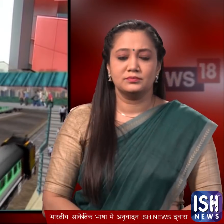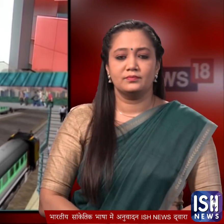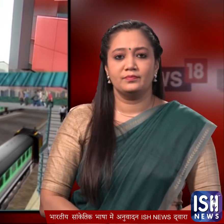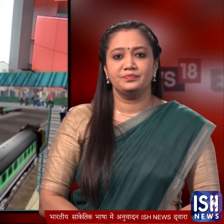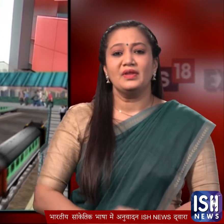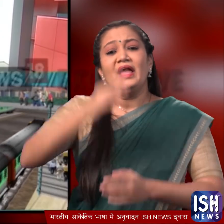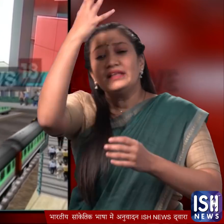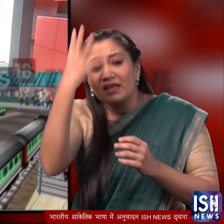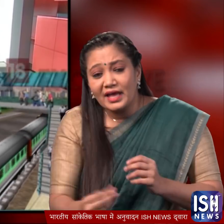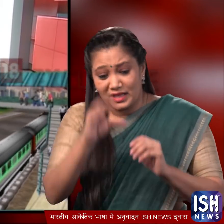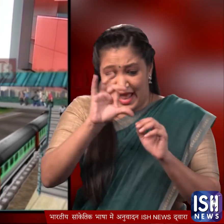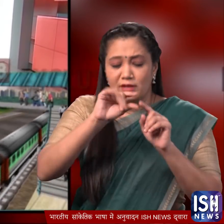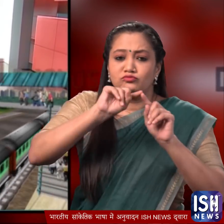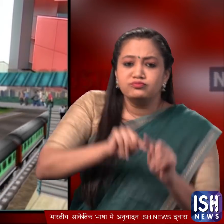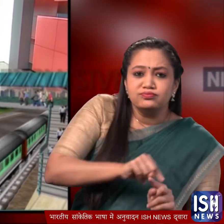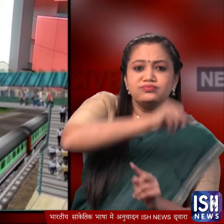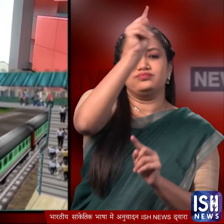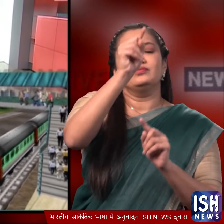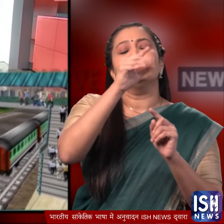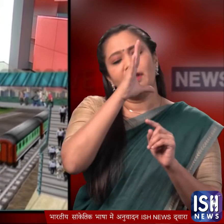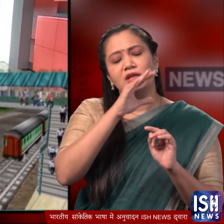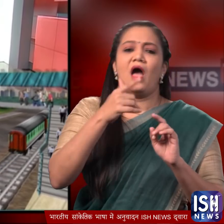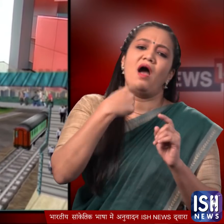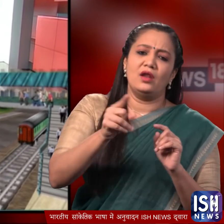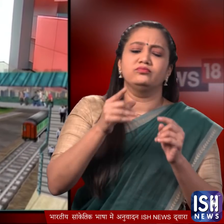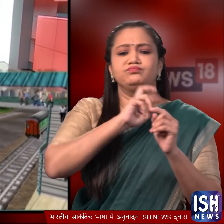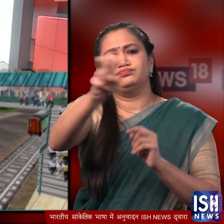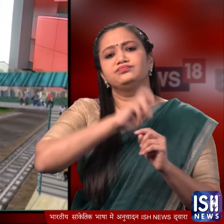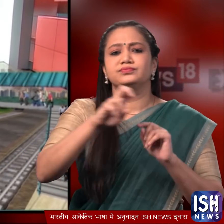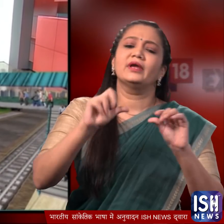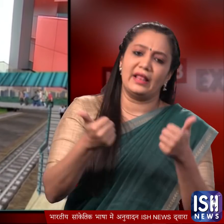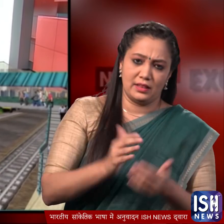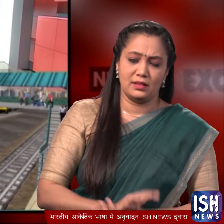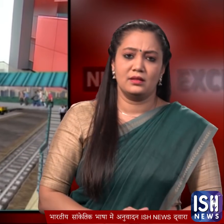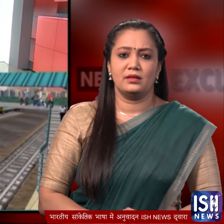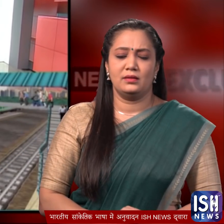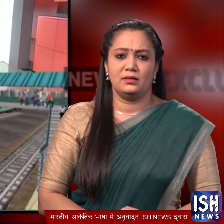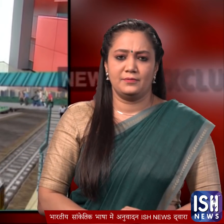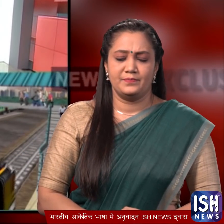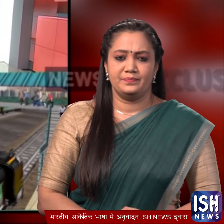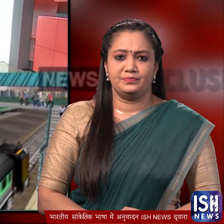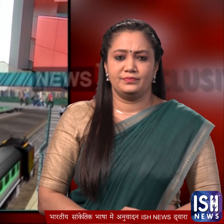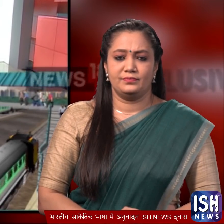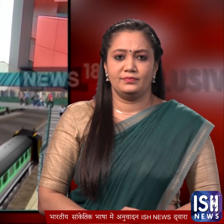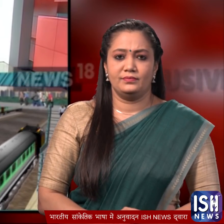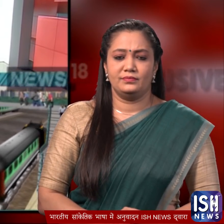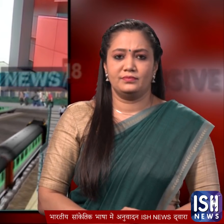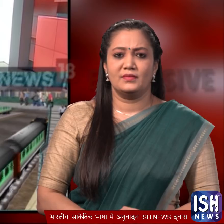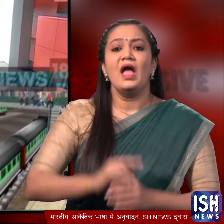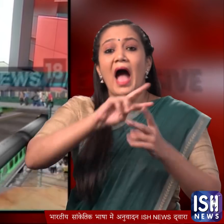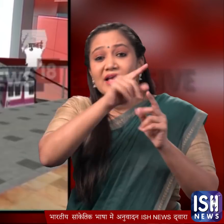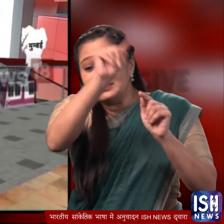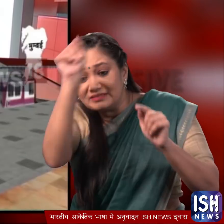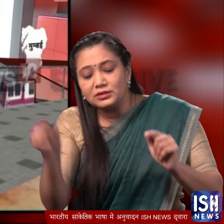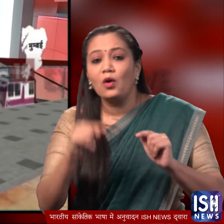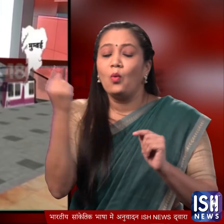जगह जा सकेंगे और फिर रात 9 बजे से आखिरी के ट्रेन पर पटरियों पर दौड़ने तक वो लोकल ट्रेनों में सफर की सुविधा का लुत्फ उठा सकेंगे। बाकी